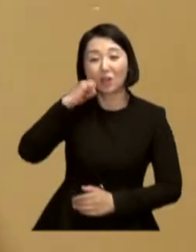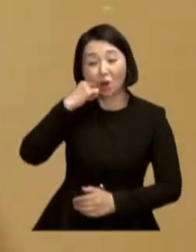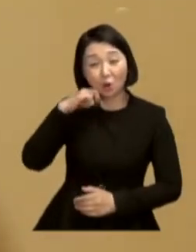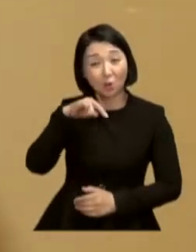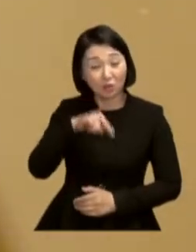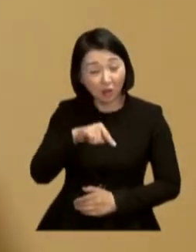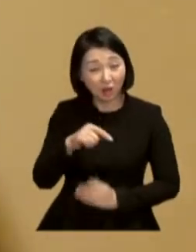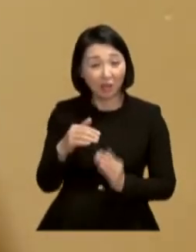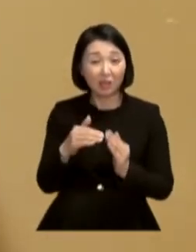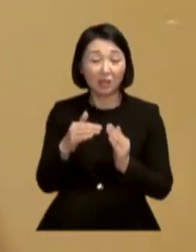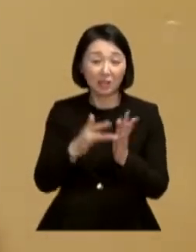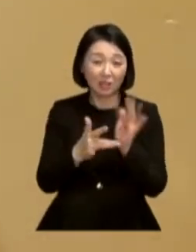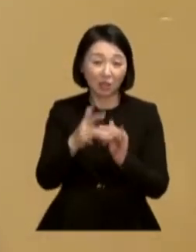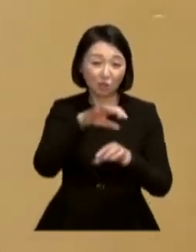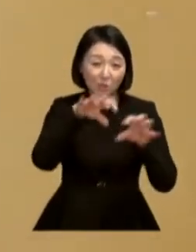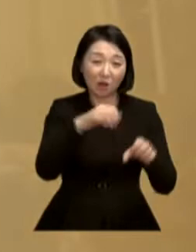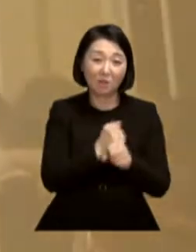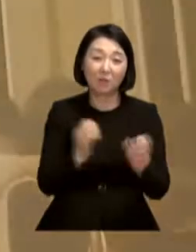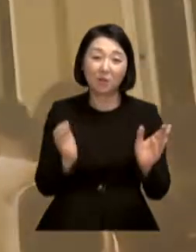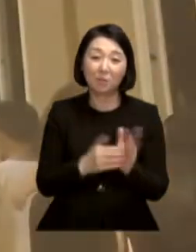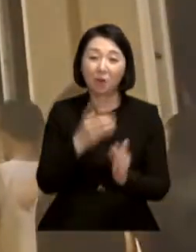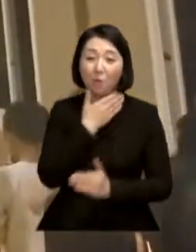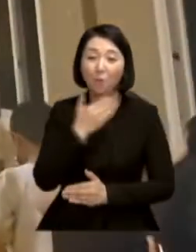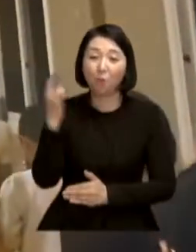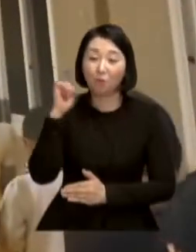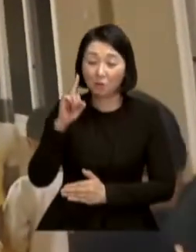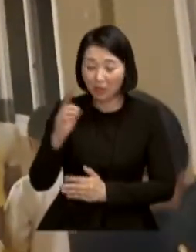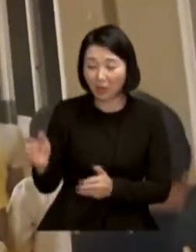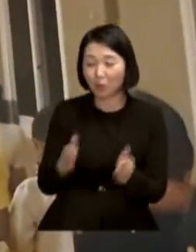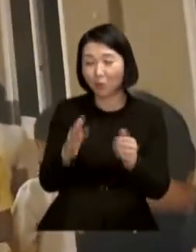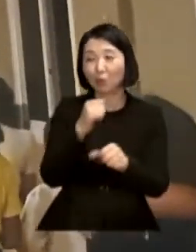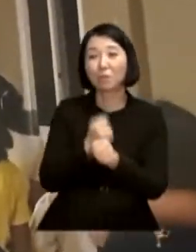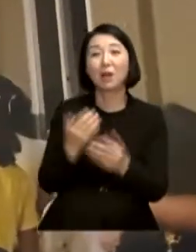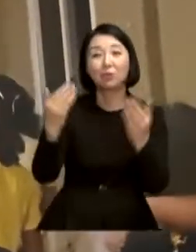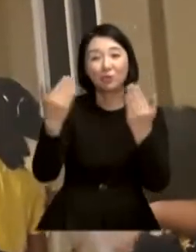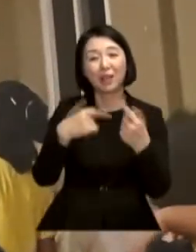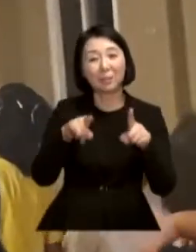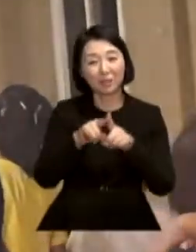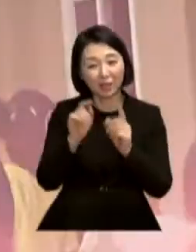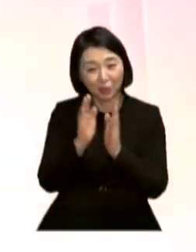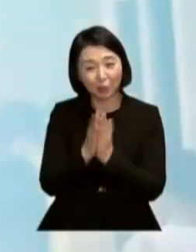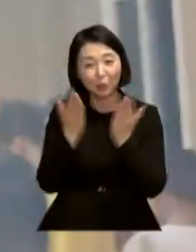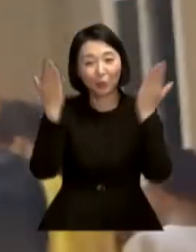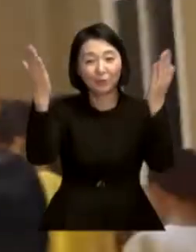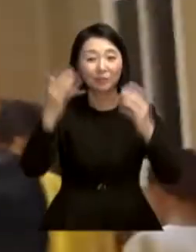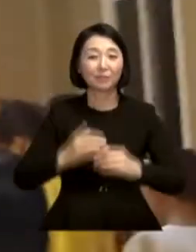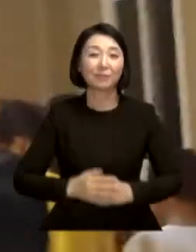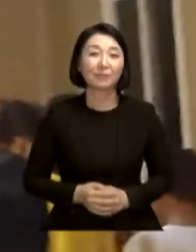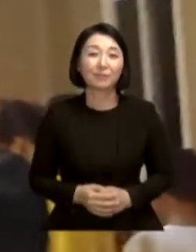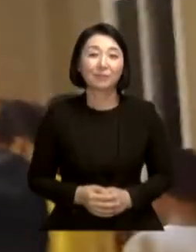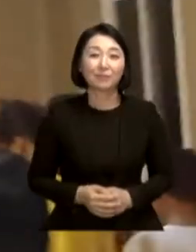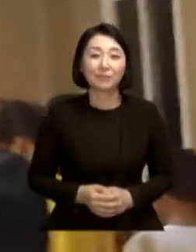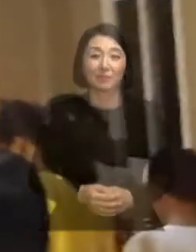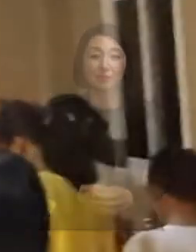어려운 곳을 예수 마을로 만들어 복음의 통로로 삼으시길 함께 기도한다.